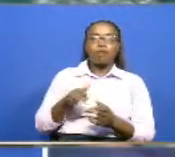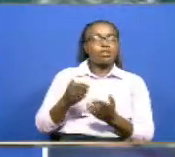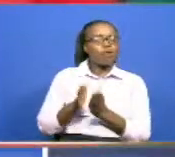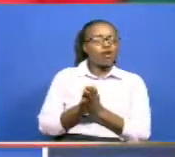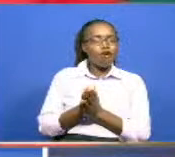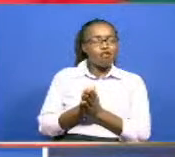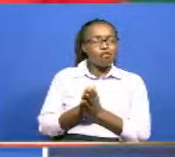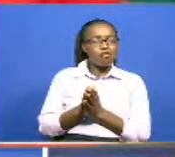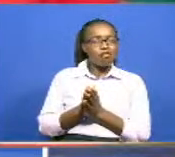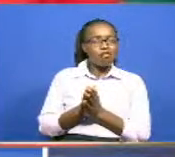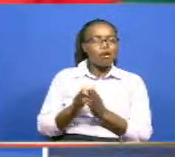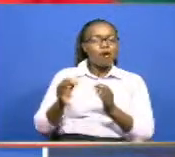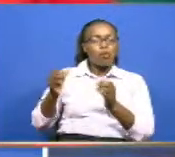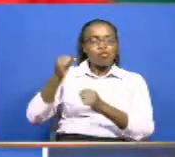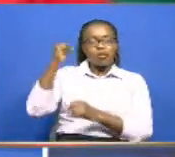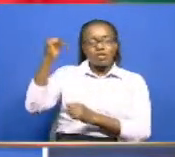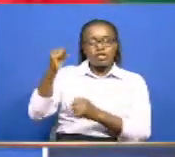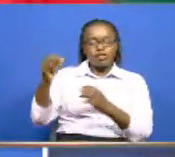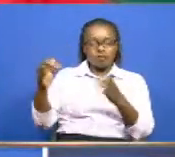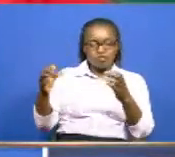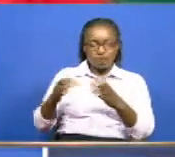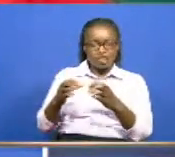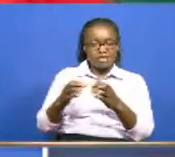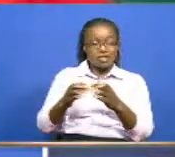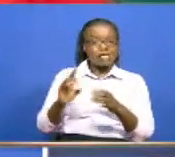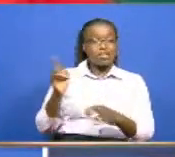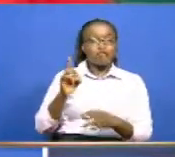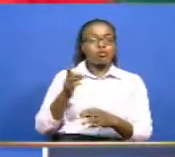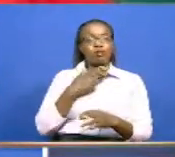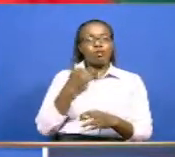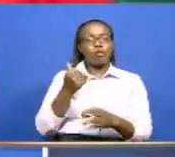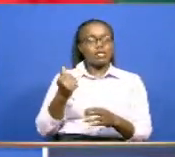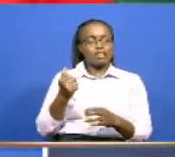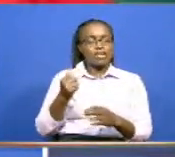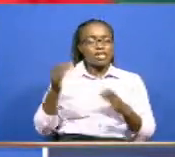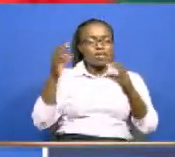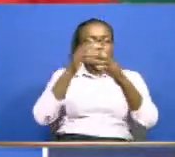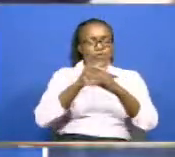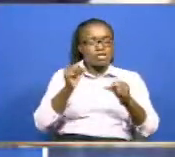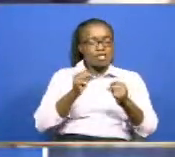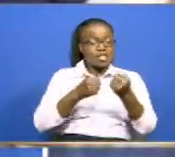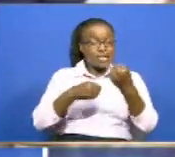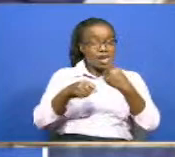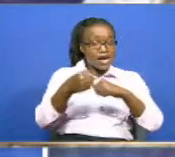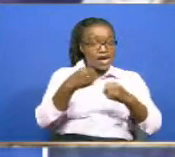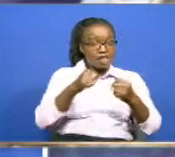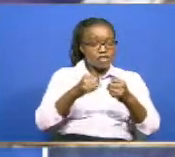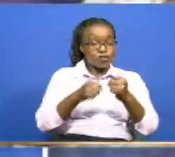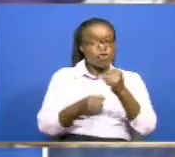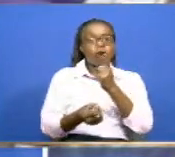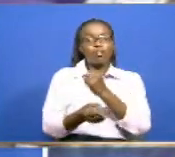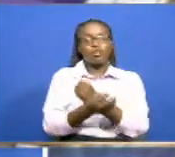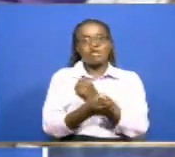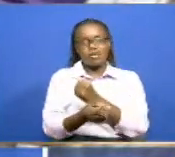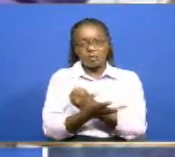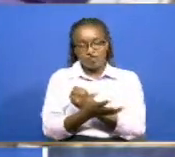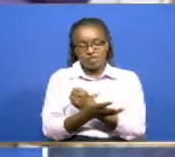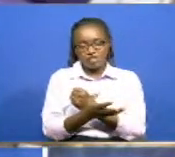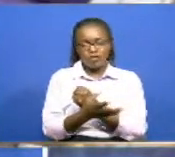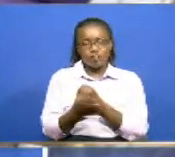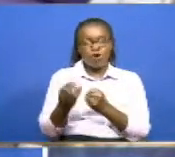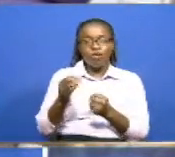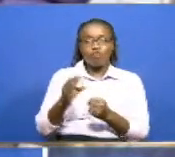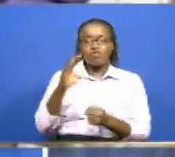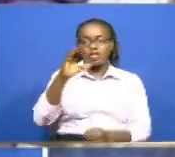kisiasa iliyokusanyika jijini Nairobi inamtaka rais achukue hatua kuambatana na ushauri wa jaji mkuu David Maraga na